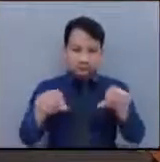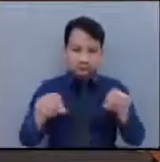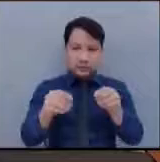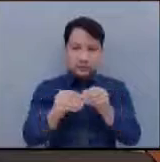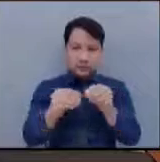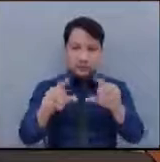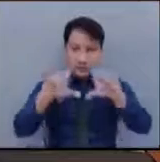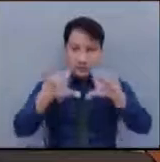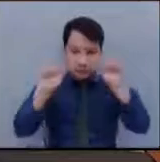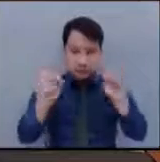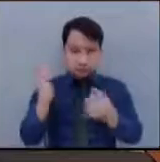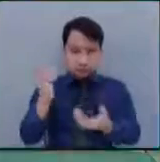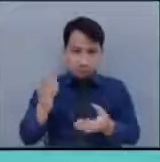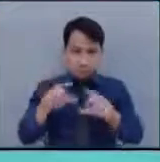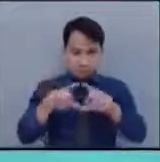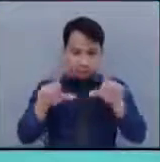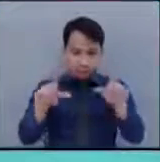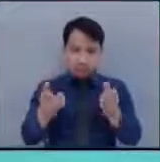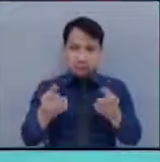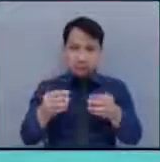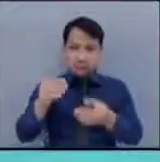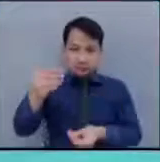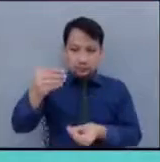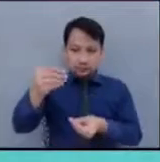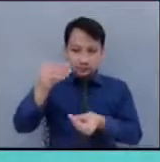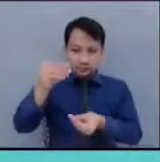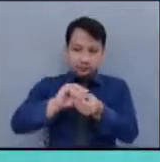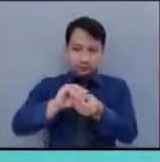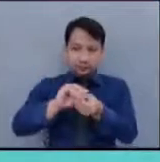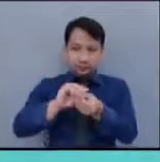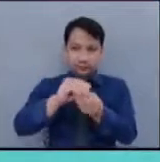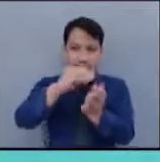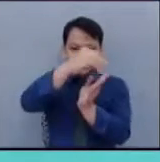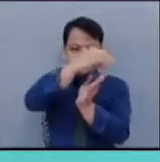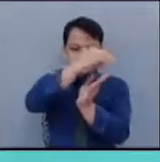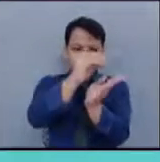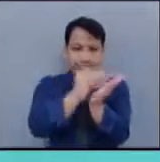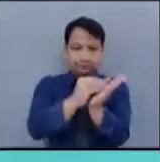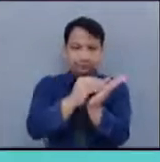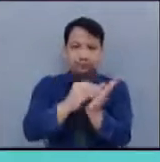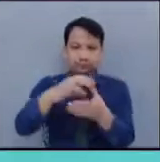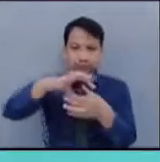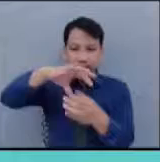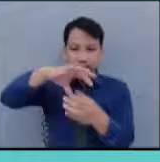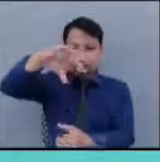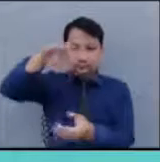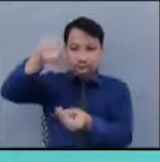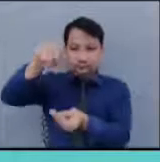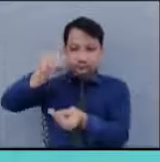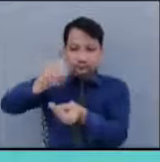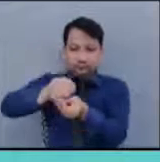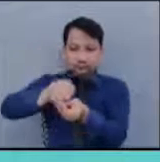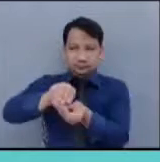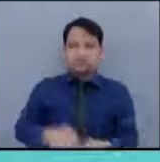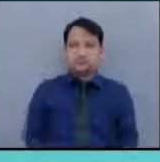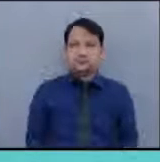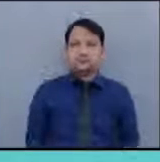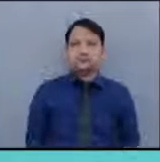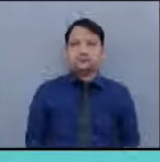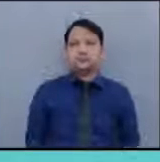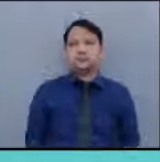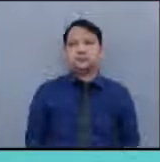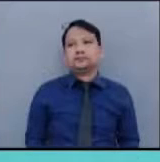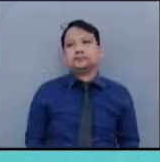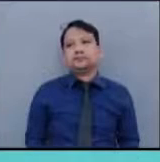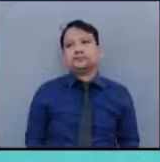ito. Yan. Mula sa taas hanggang baba. Okay, Gab. Lengthwise. Lengthwise yan. Lengthwise. Okay. Step 2